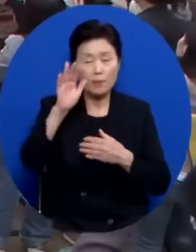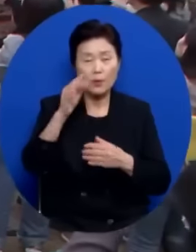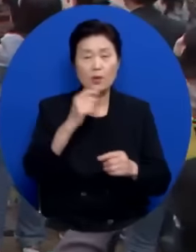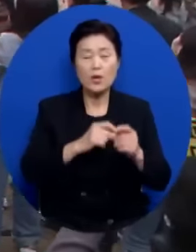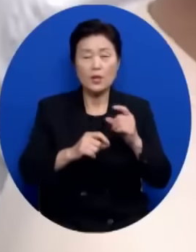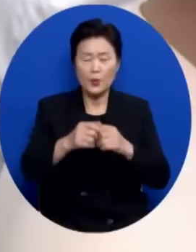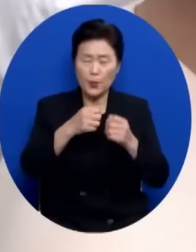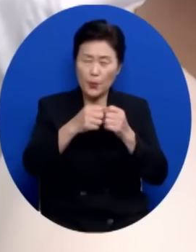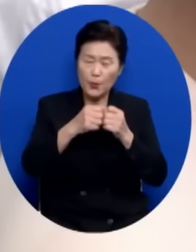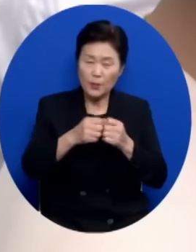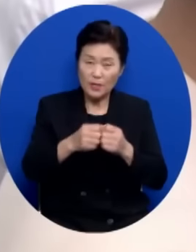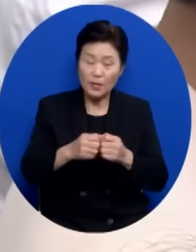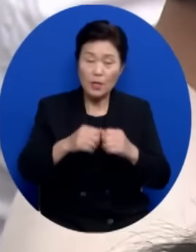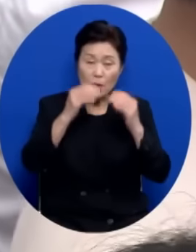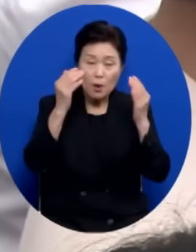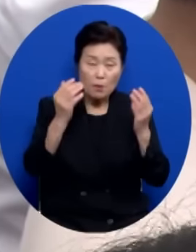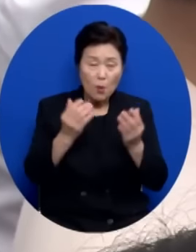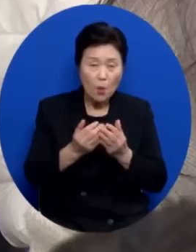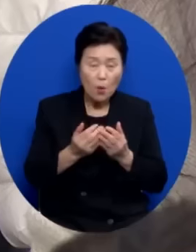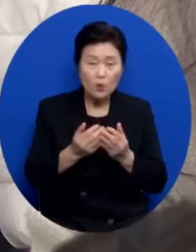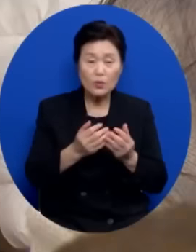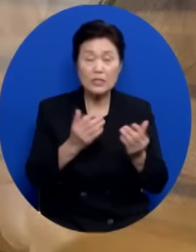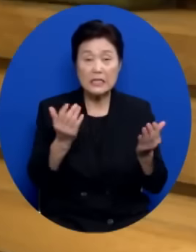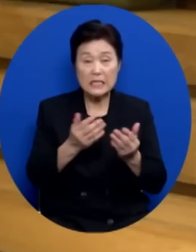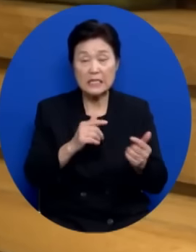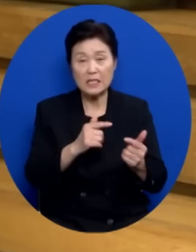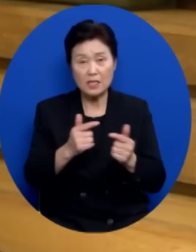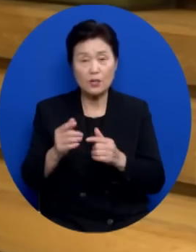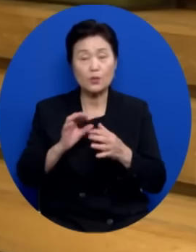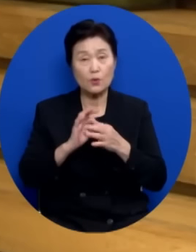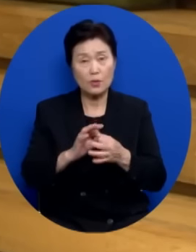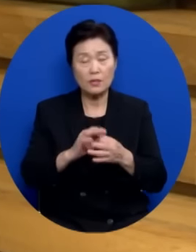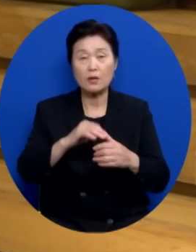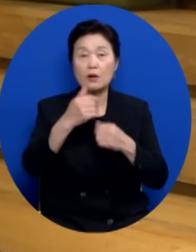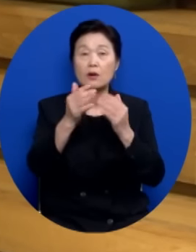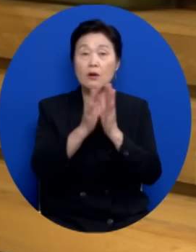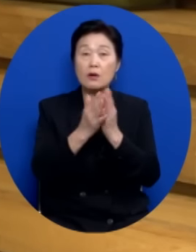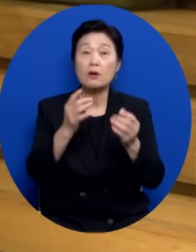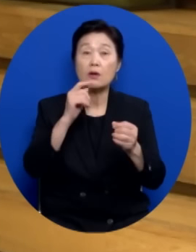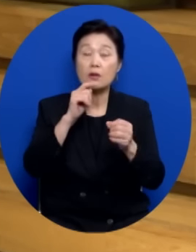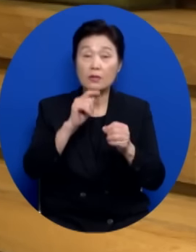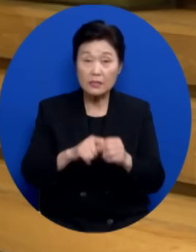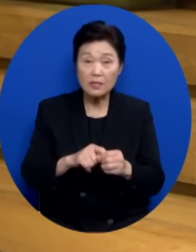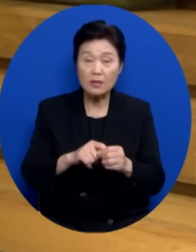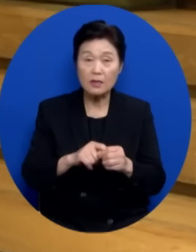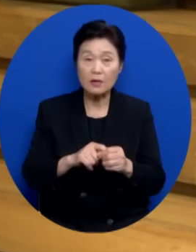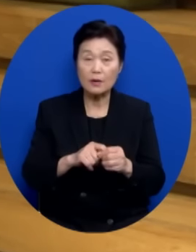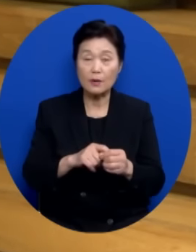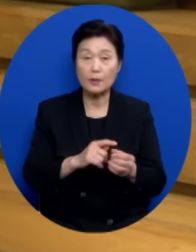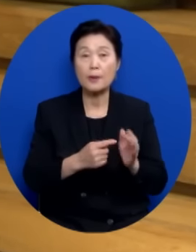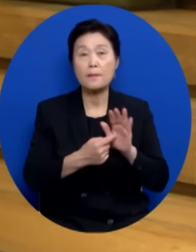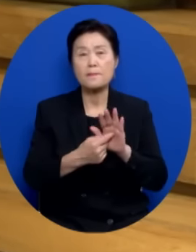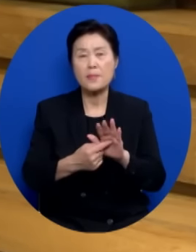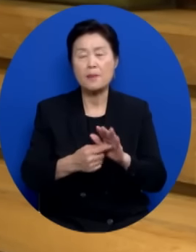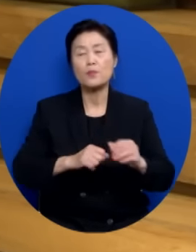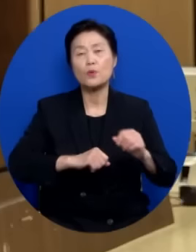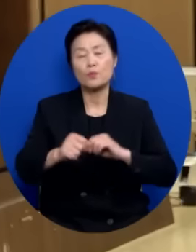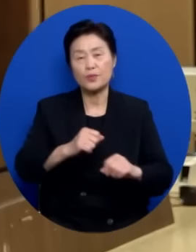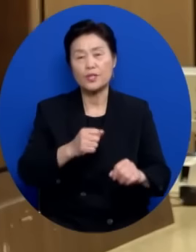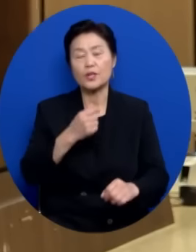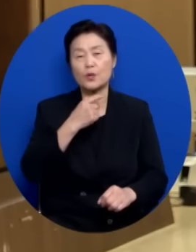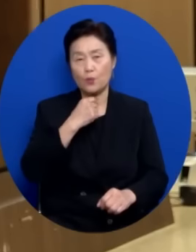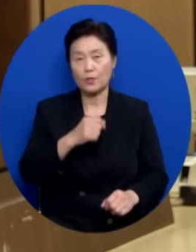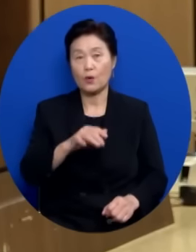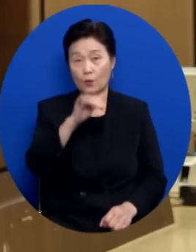더욱더 구체적으로 모든 방면에서 이런 성경적인 목소리를 내려고 계획을 하고 있습니다.